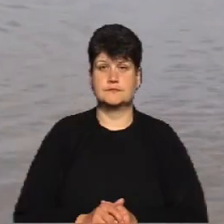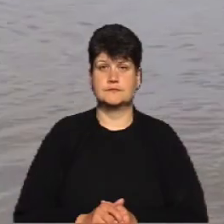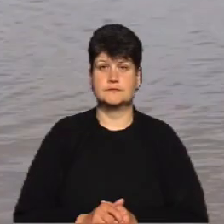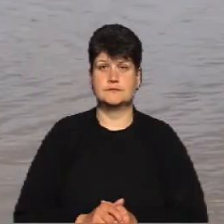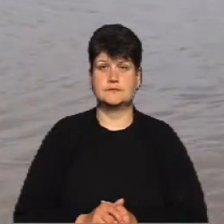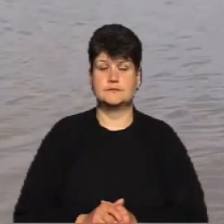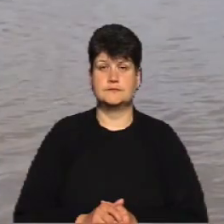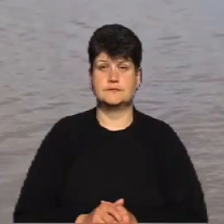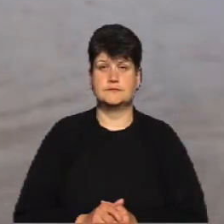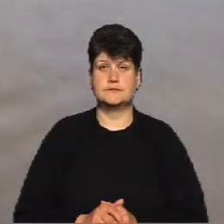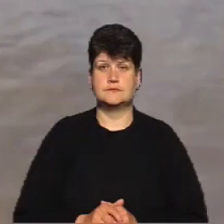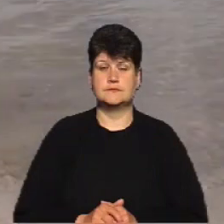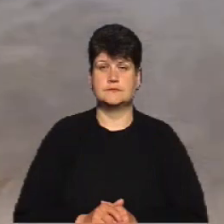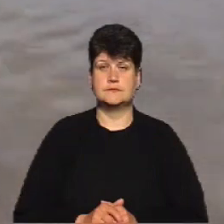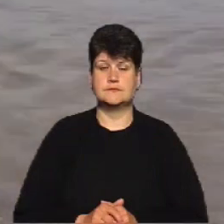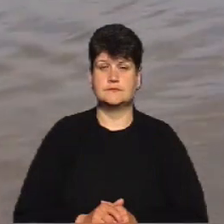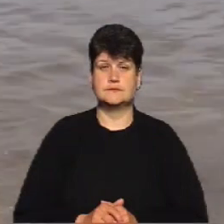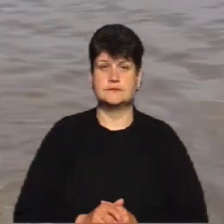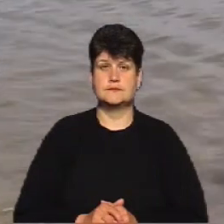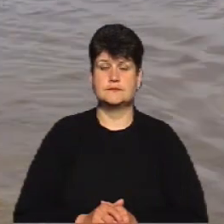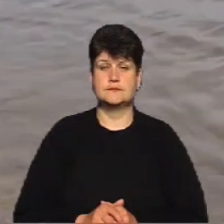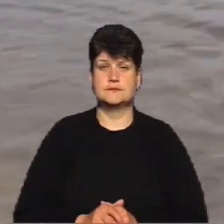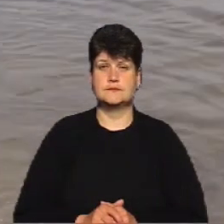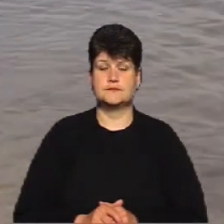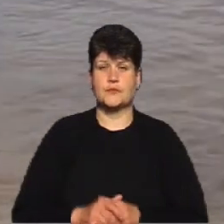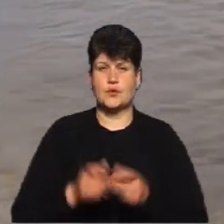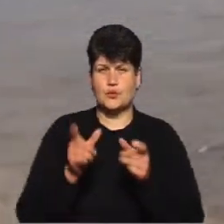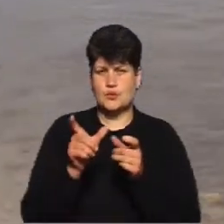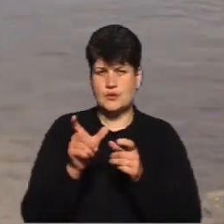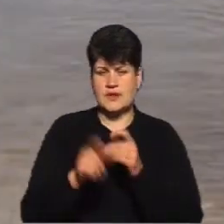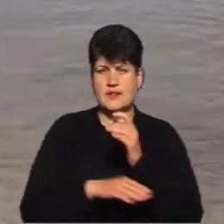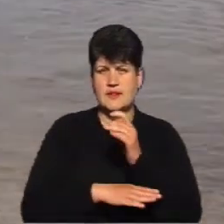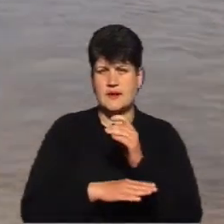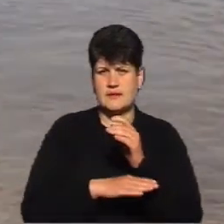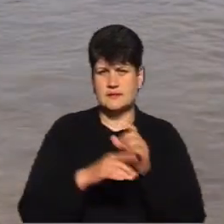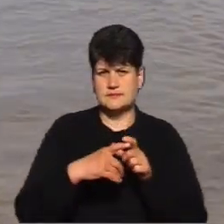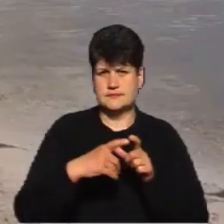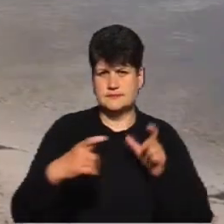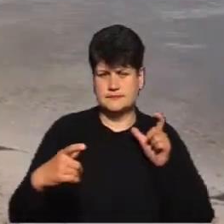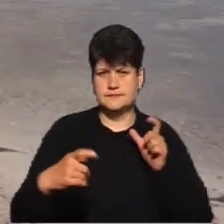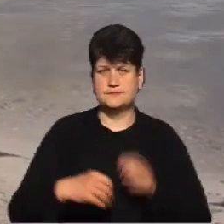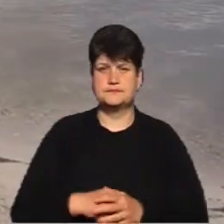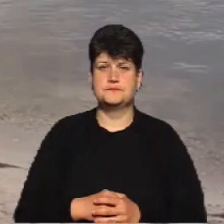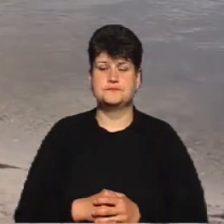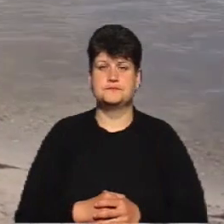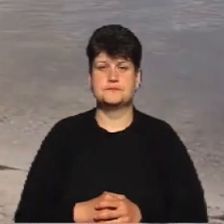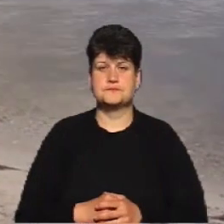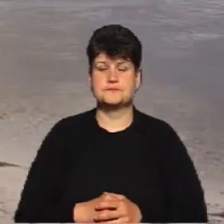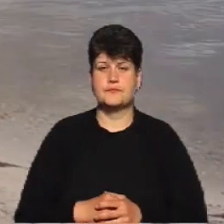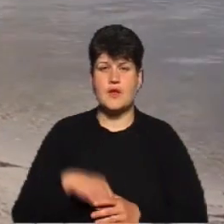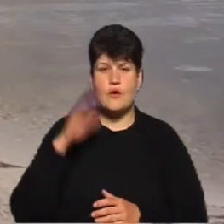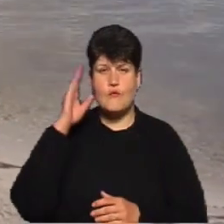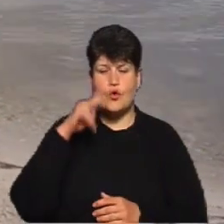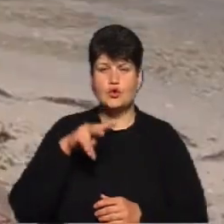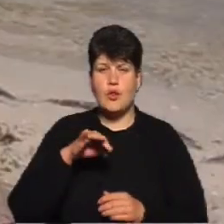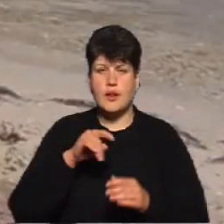Кусок дерев'яного палета. Водолаз Микола Фарелюк